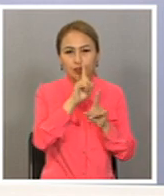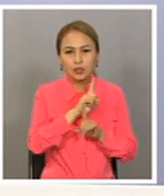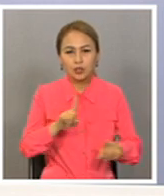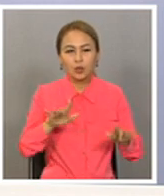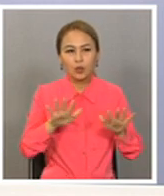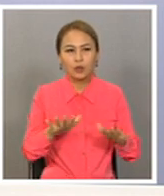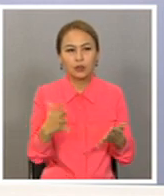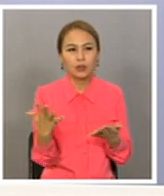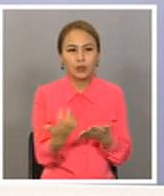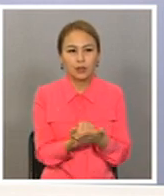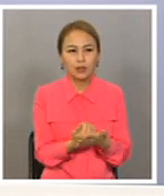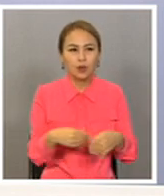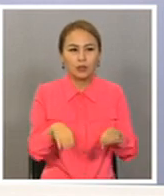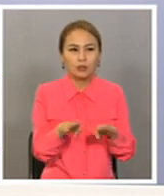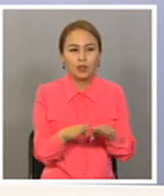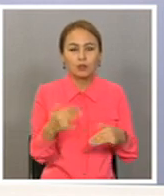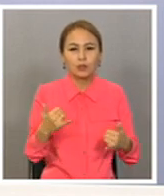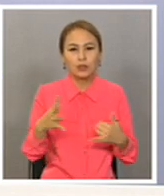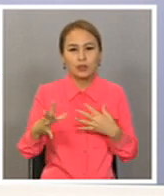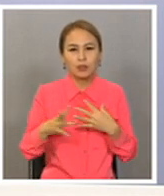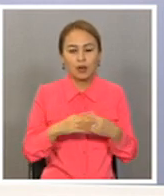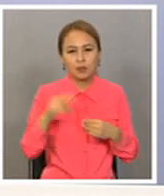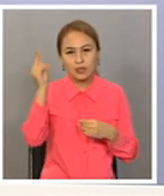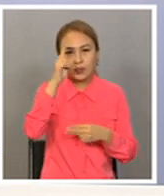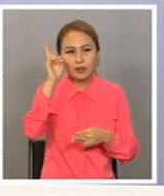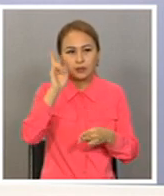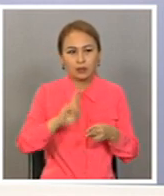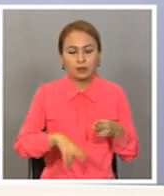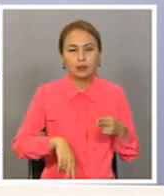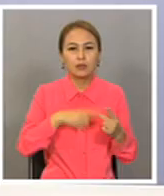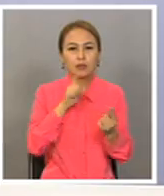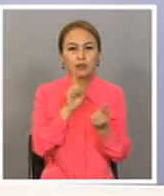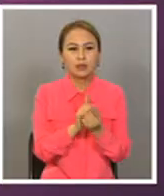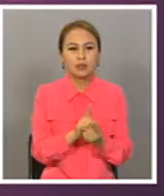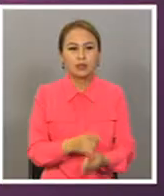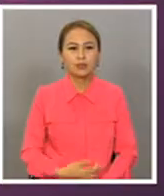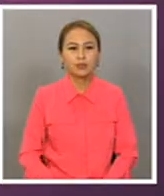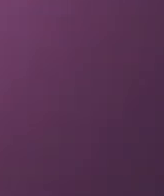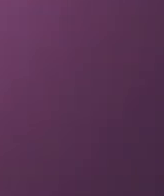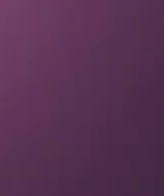алады. Осымен бүгінгі сабағымыз аяқталды. Сау болыңыздар.